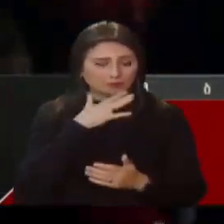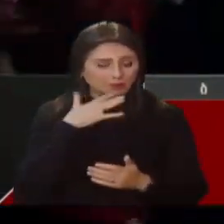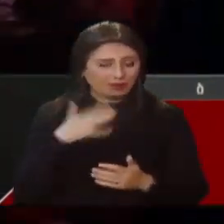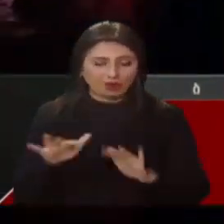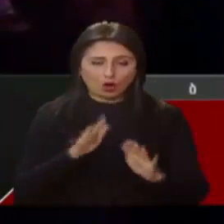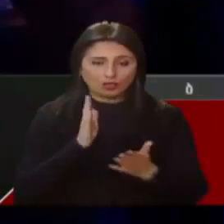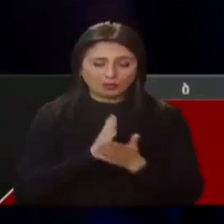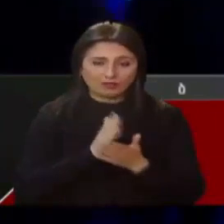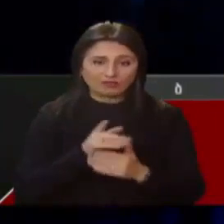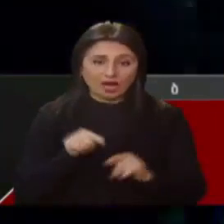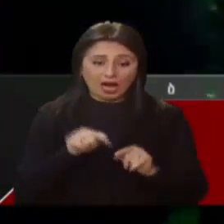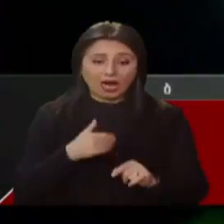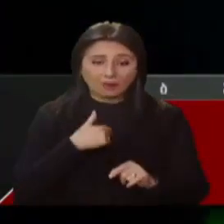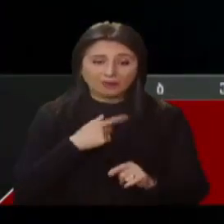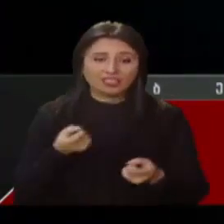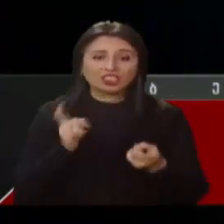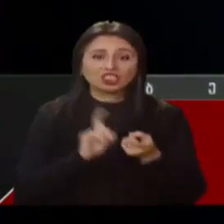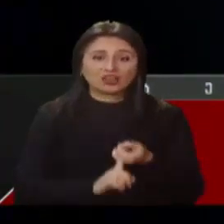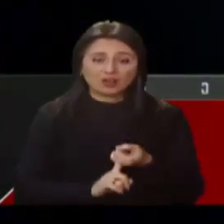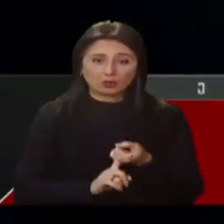ბევრი ღონისძიებებია და აქვე მინდა შევეხო